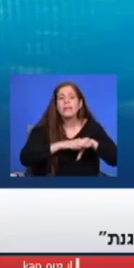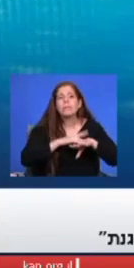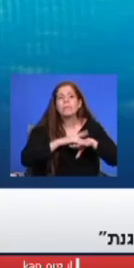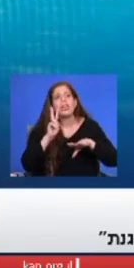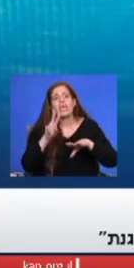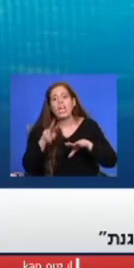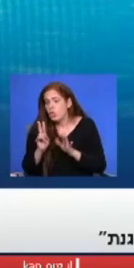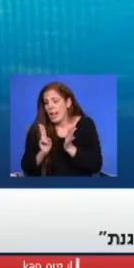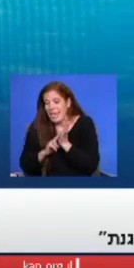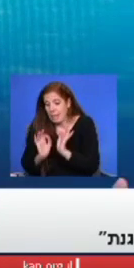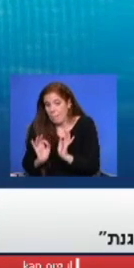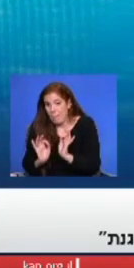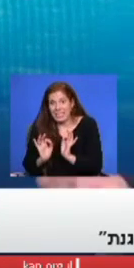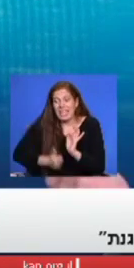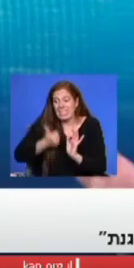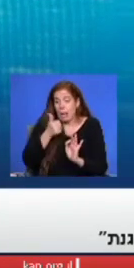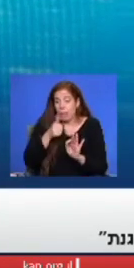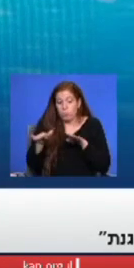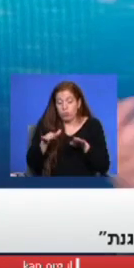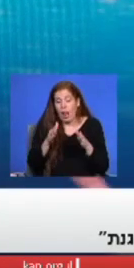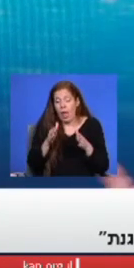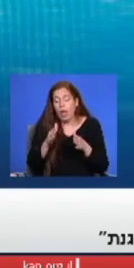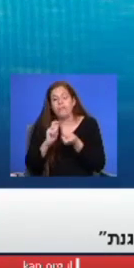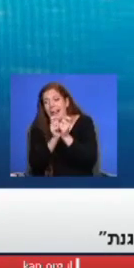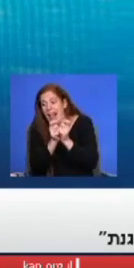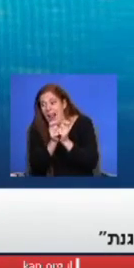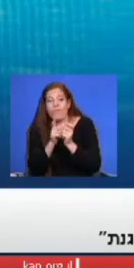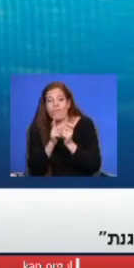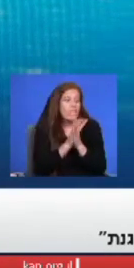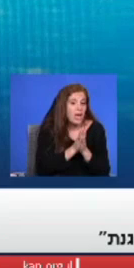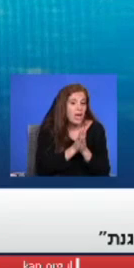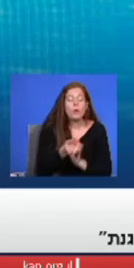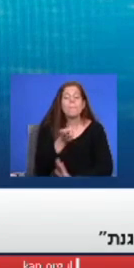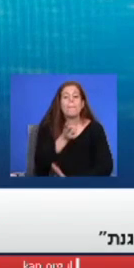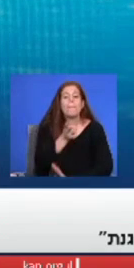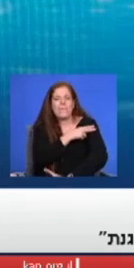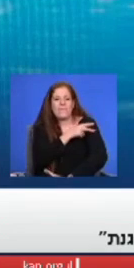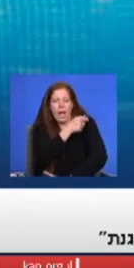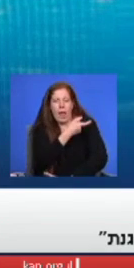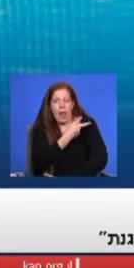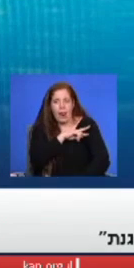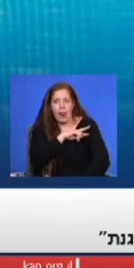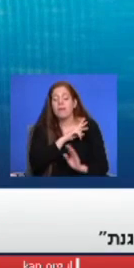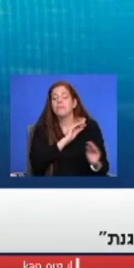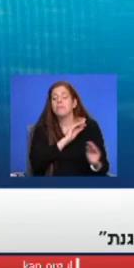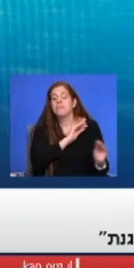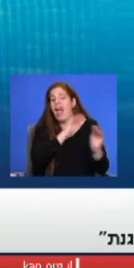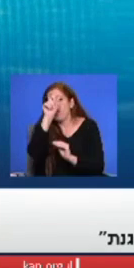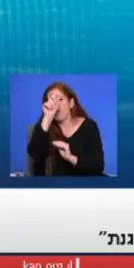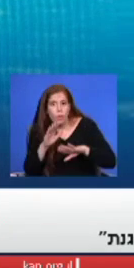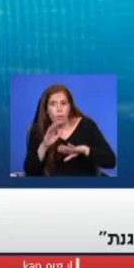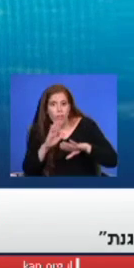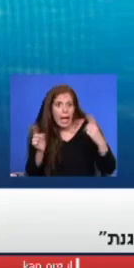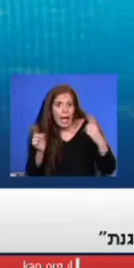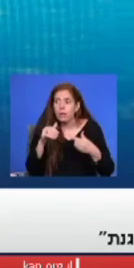לשר בממשלה להזיז או להורות או לבקש ממפכ"ל להזיז ניצב ולהעביר אותו בתוך